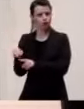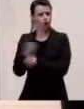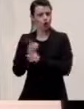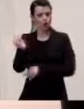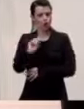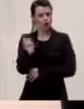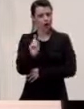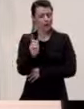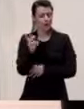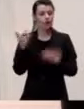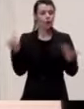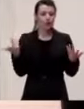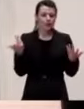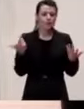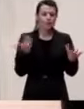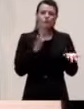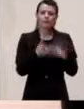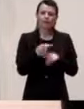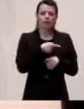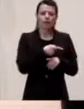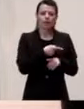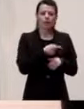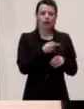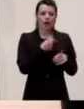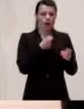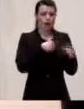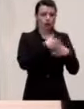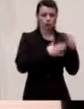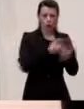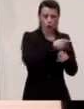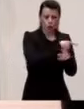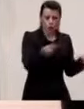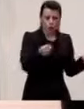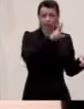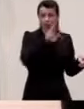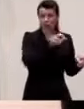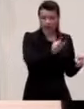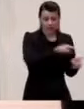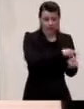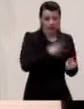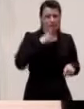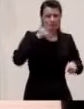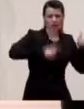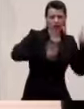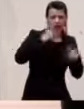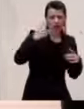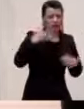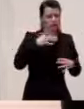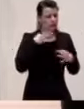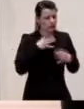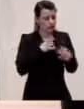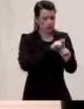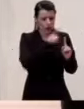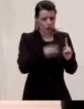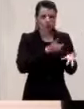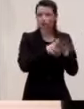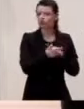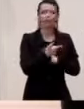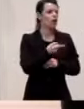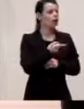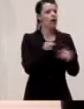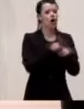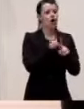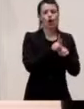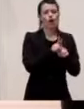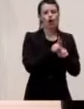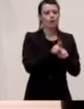difficoltà che hanno sopportato queste strutture, le RSA, hanno portato a eccedere in questo momento nell'invio